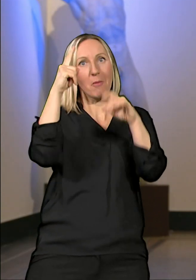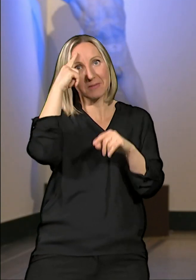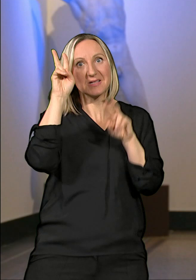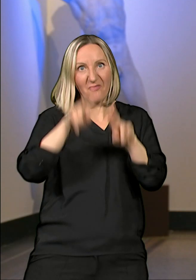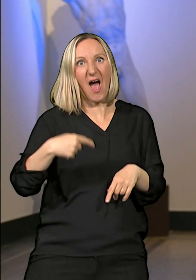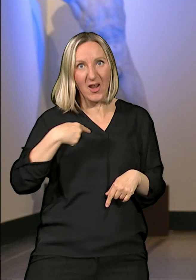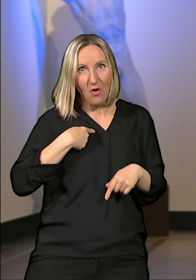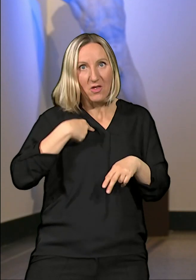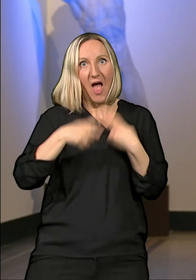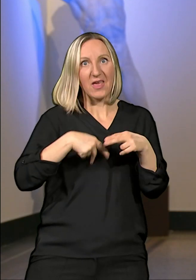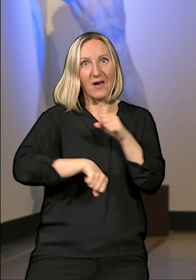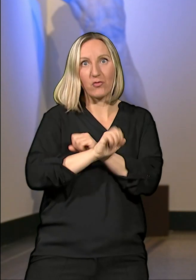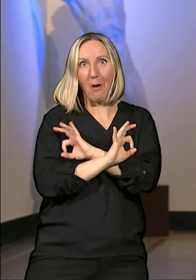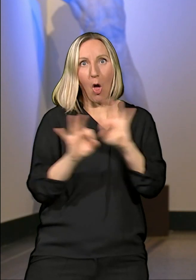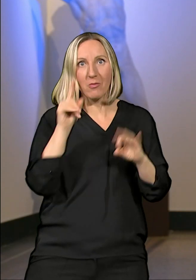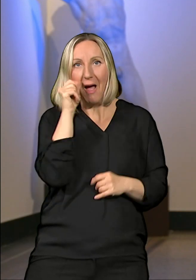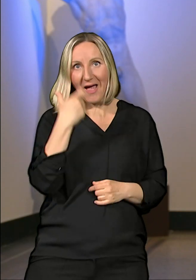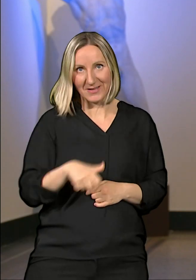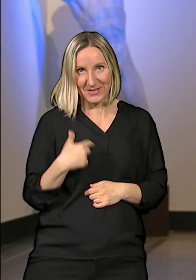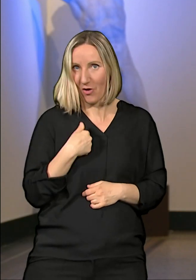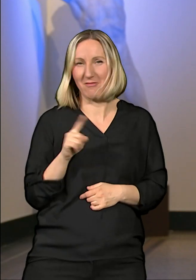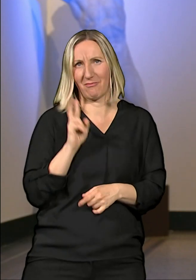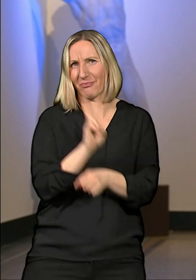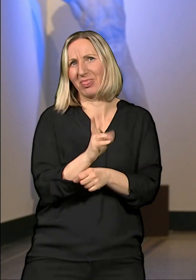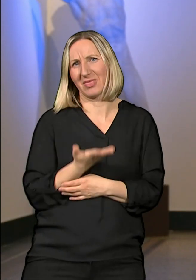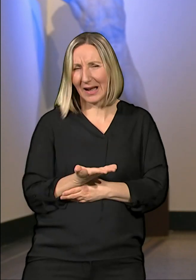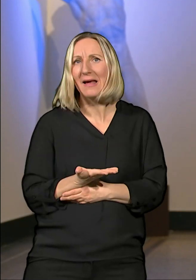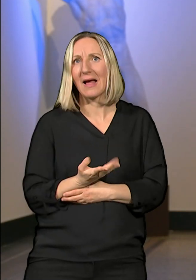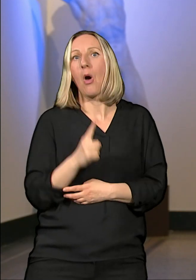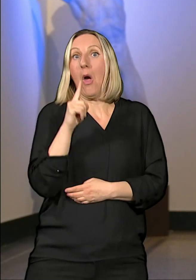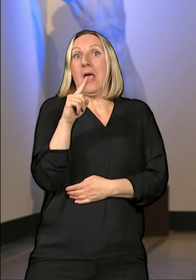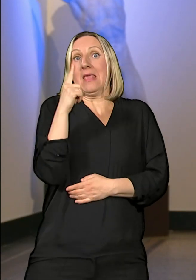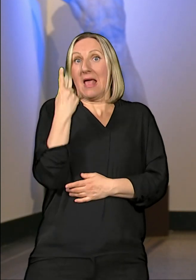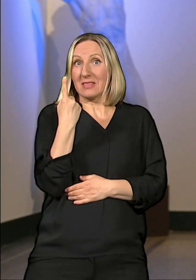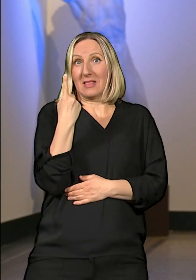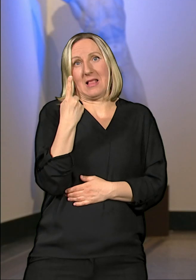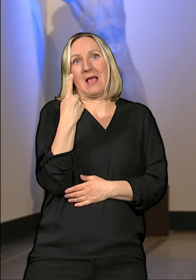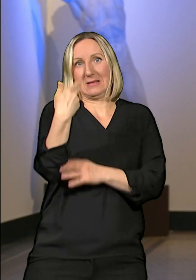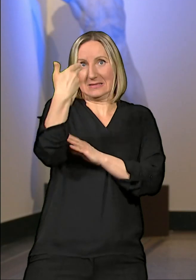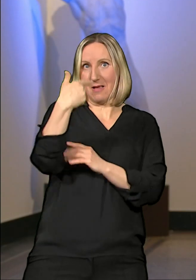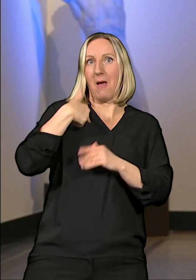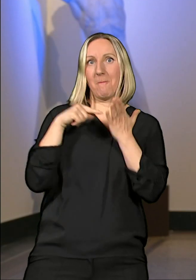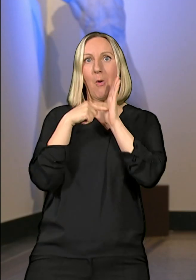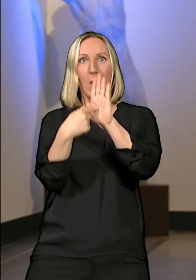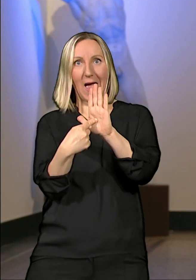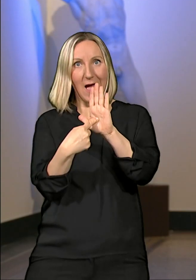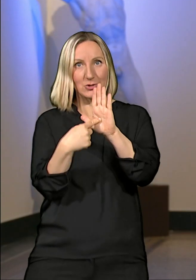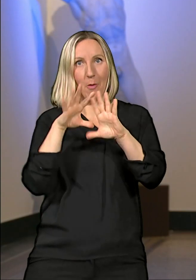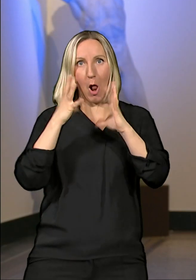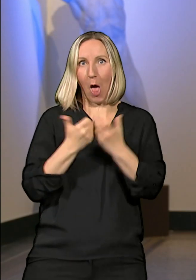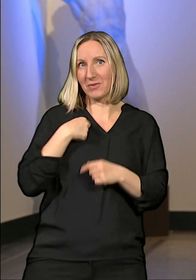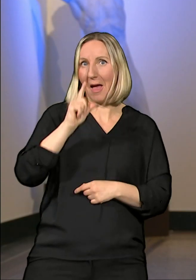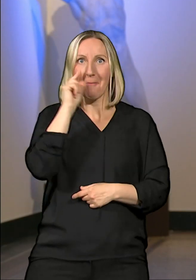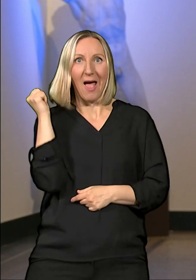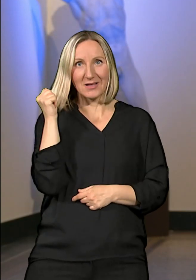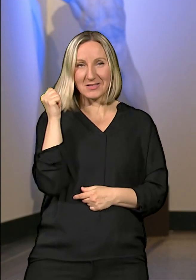I onda sam rešio da to u jednoj sceni pokažem i to je bio neki glavni,